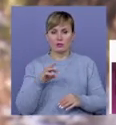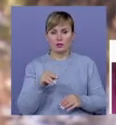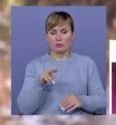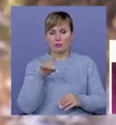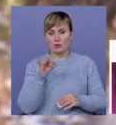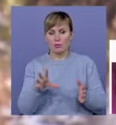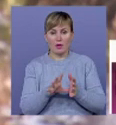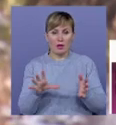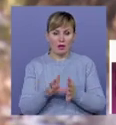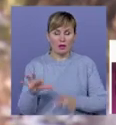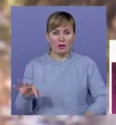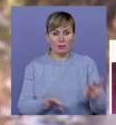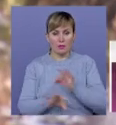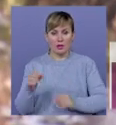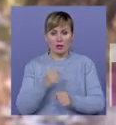«Тяжпромэлектропроект»